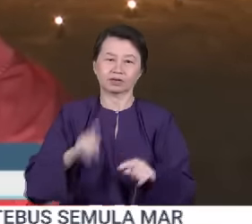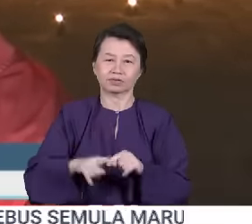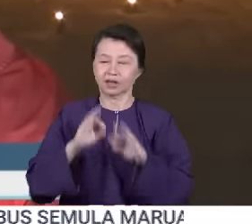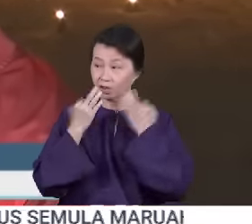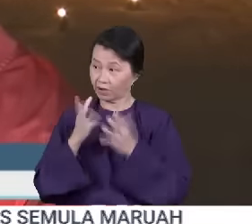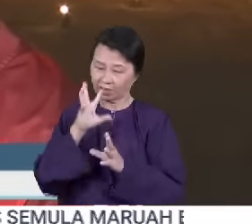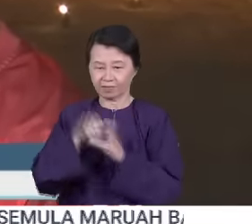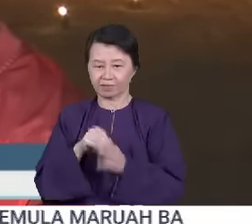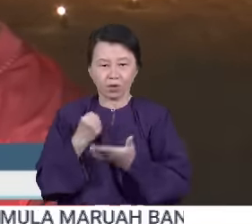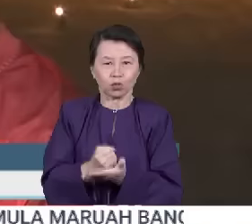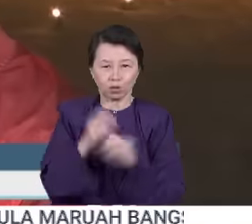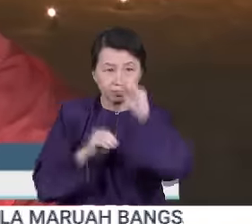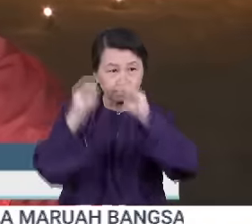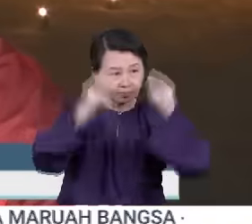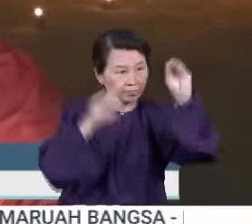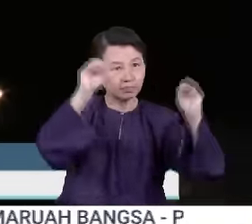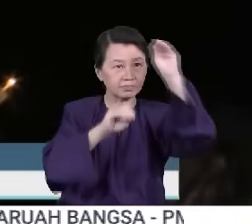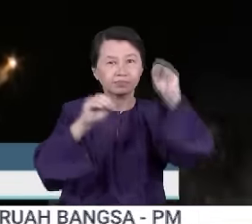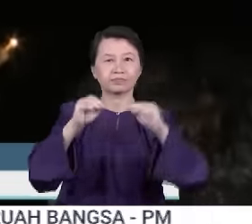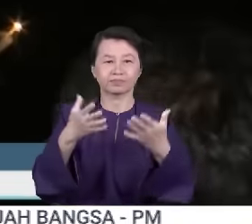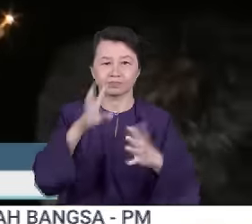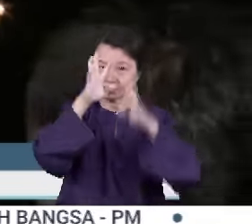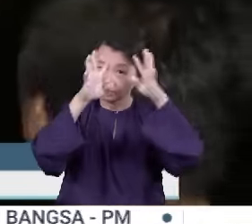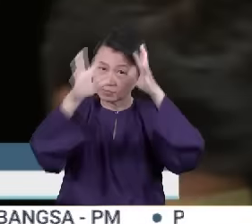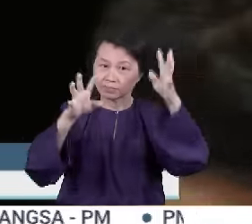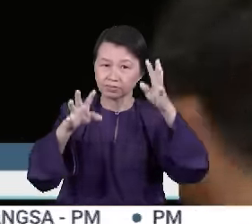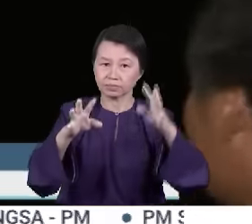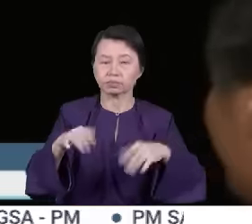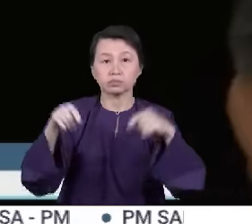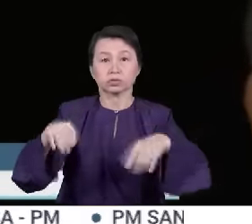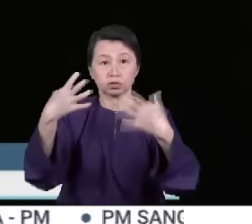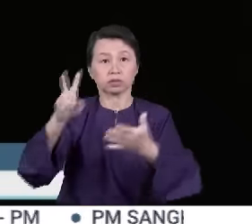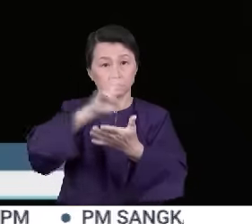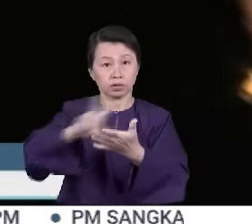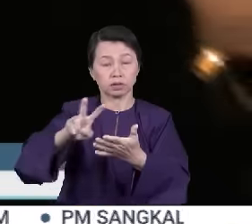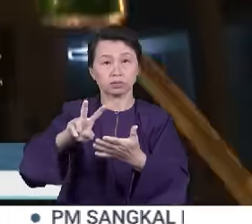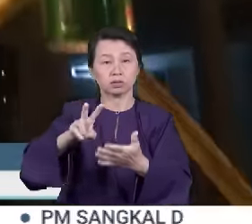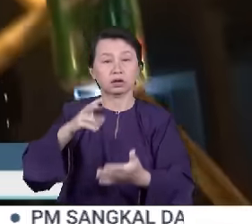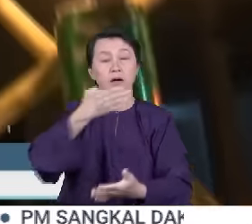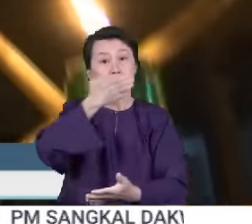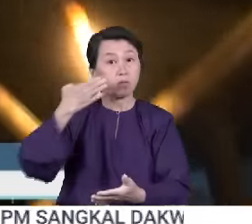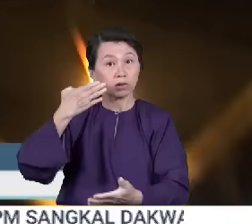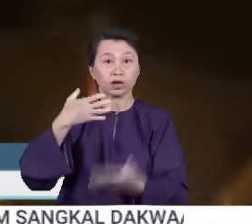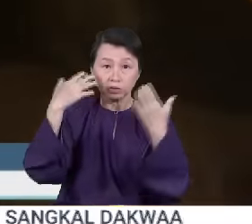actually sebenarnya dah masuk minggu kedua berpuasa, kita orang